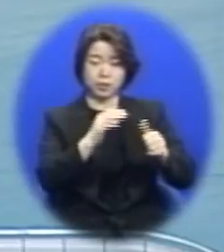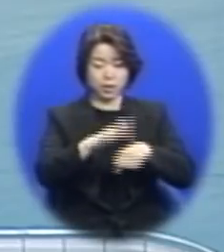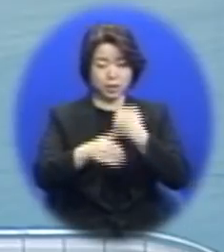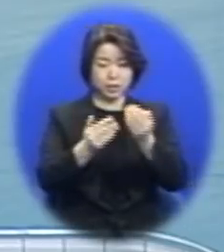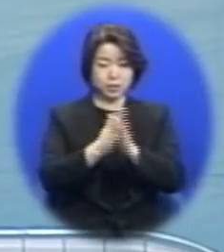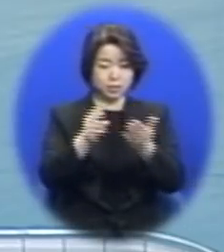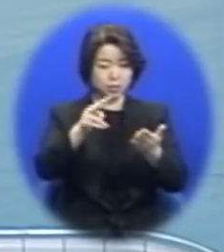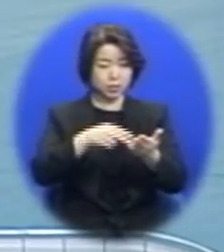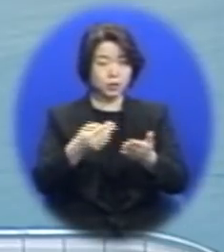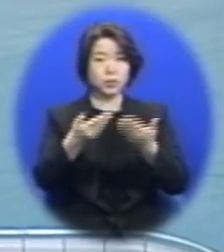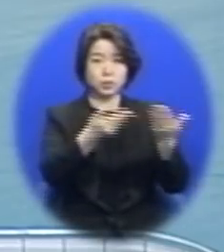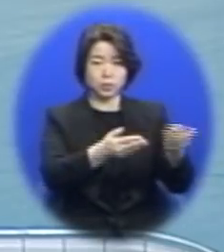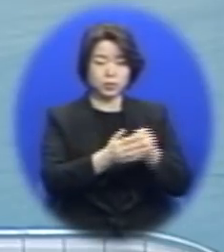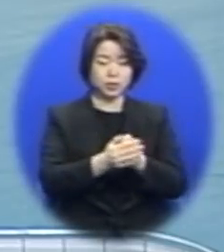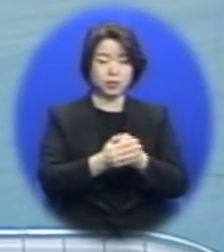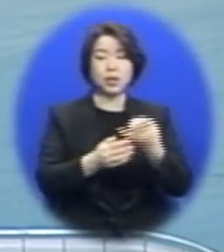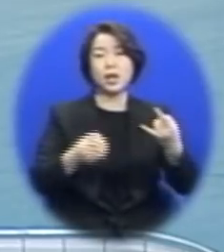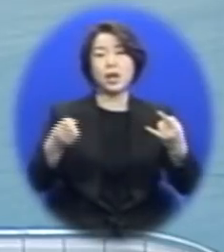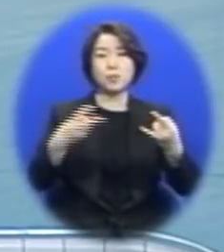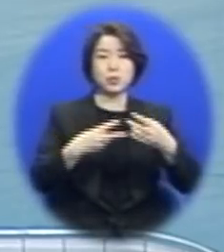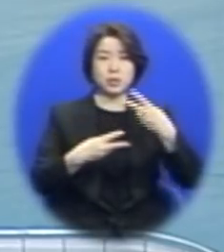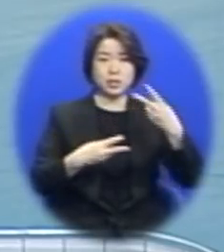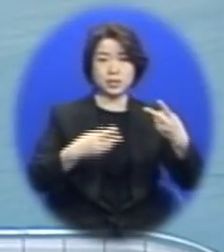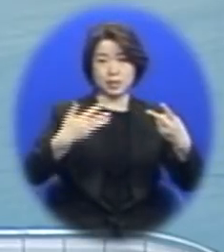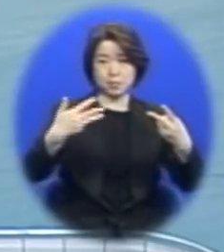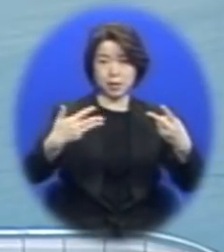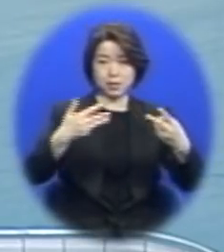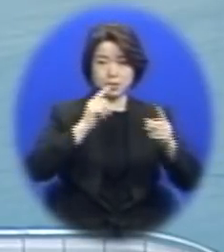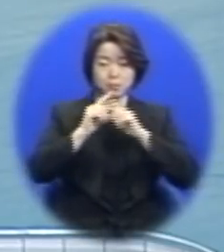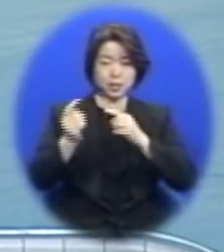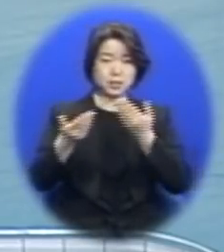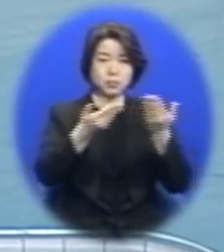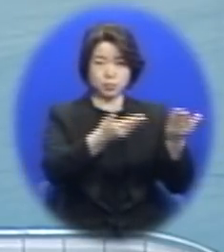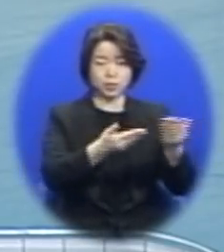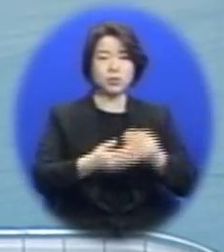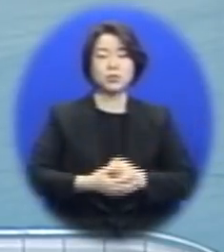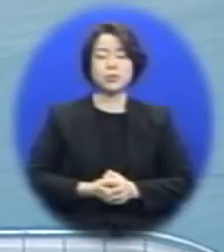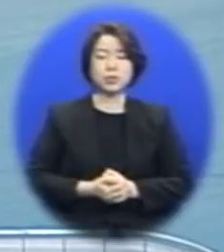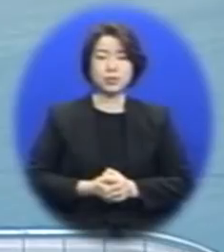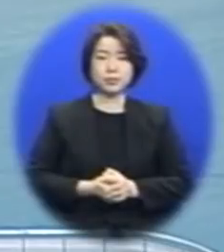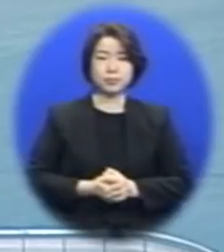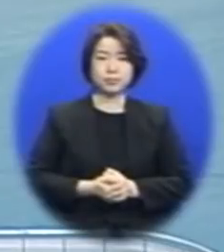읽어주었어요. 에베소서 2장 8절 말씀을 읽었습니다.